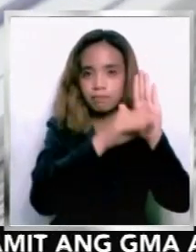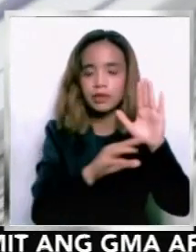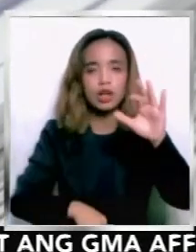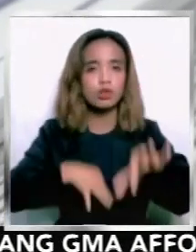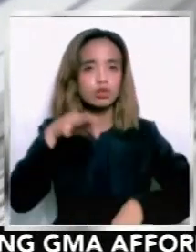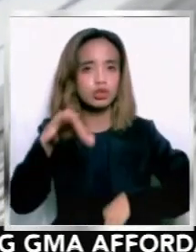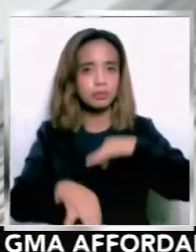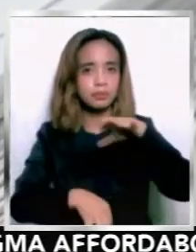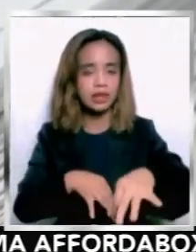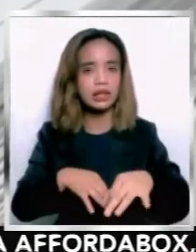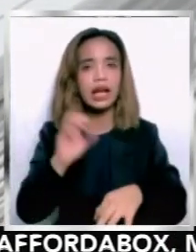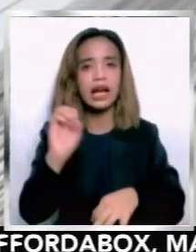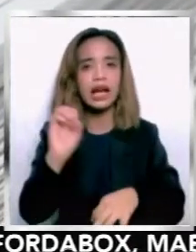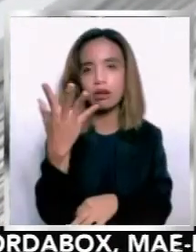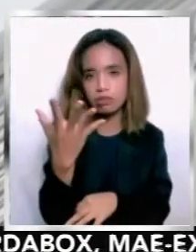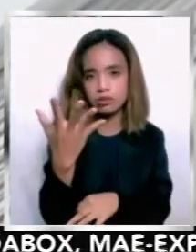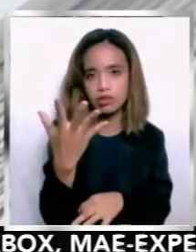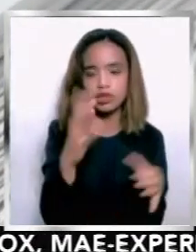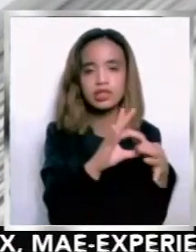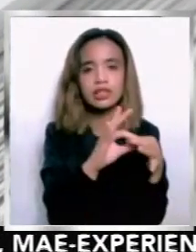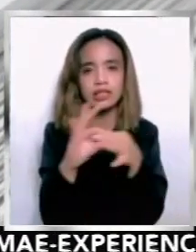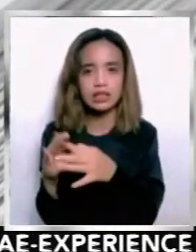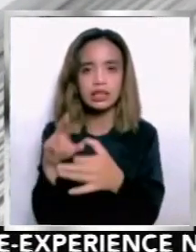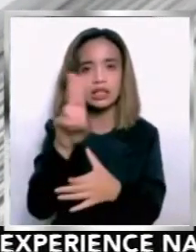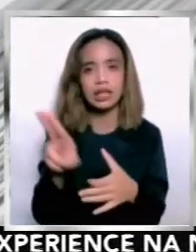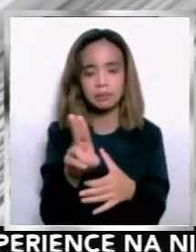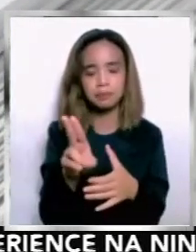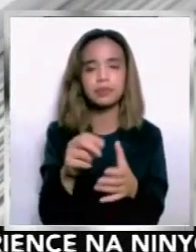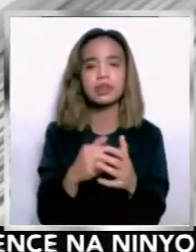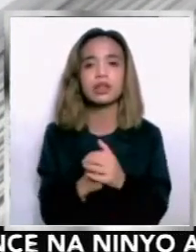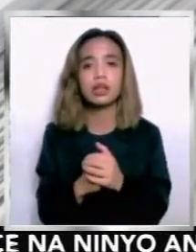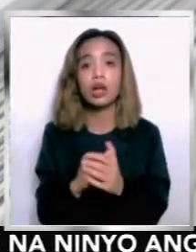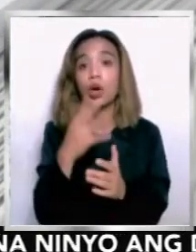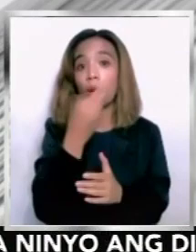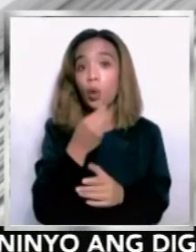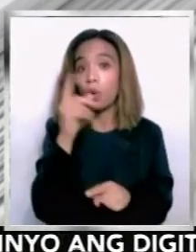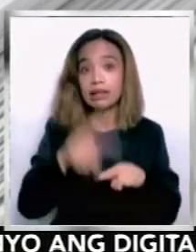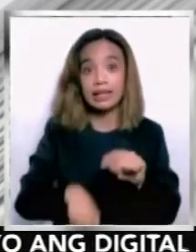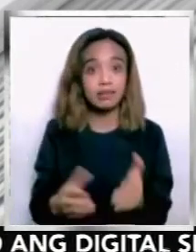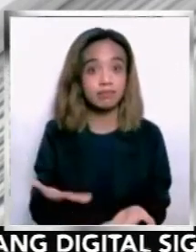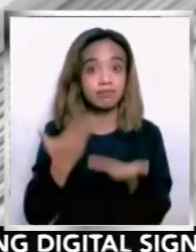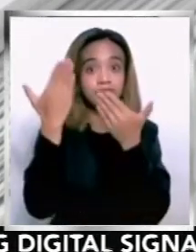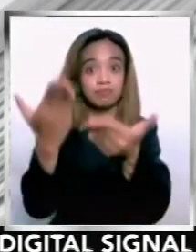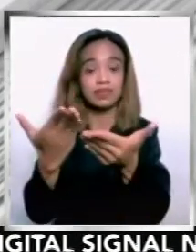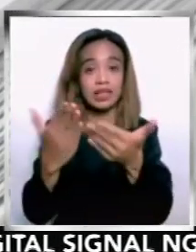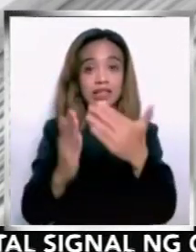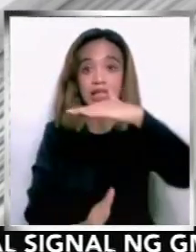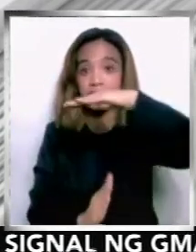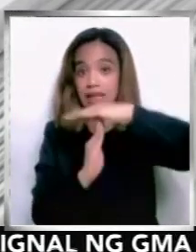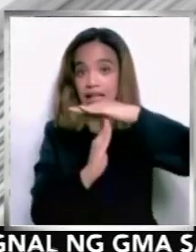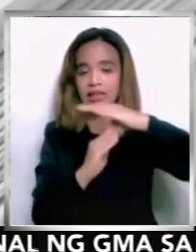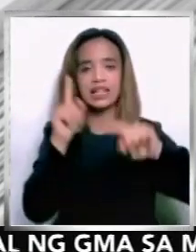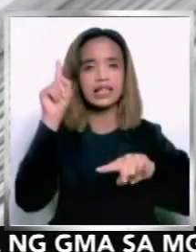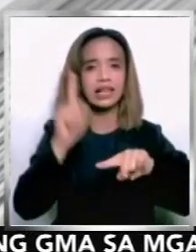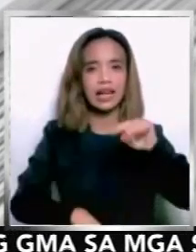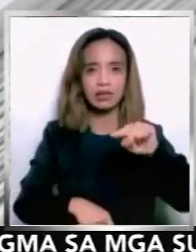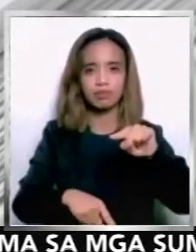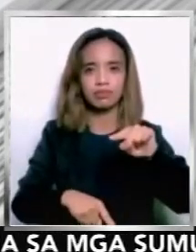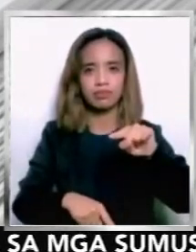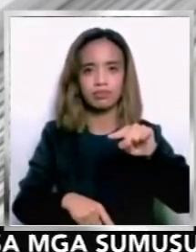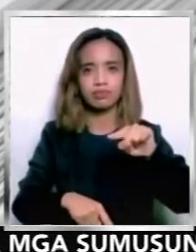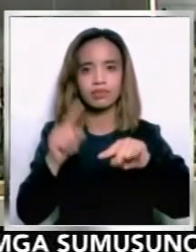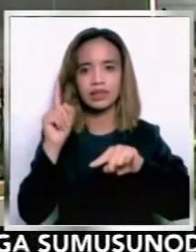ng kandidatong may kaugnayan sa eleksyon. Ang mga hindi nakapagsumite sa takdang panahon, hindi maaaring maupo sa pwesto hanggat hindi